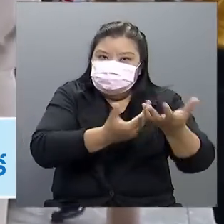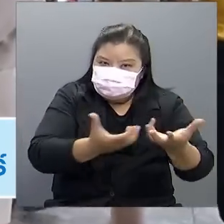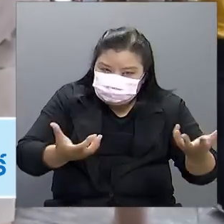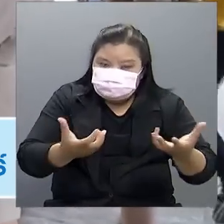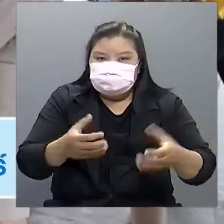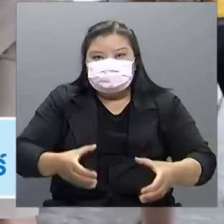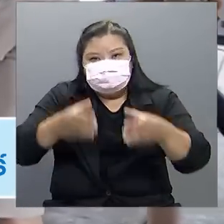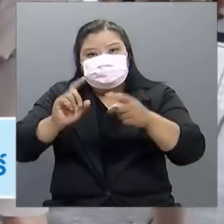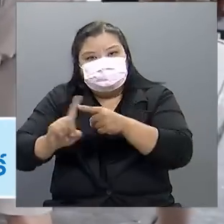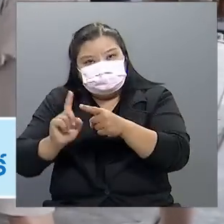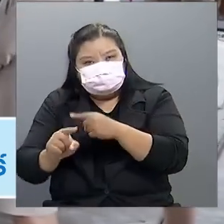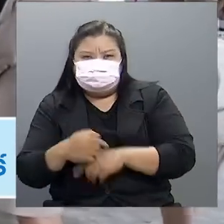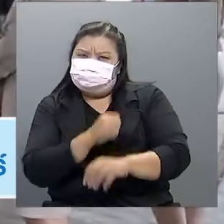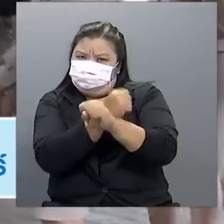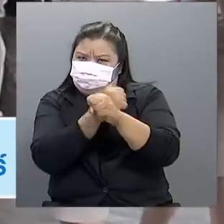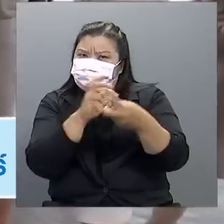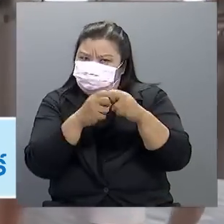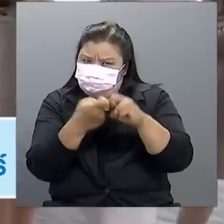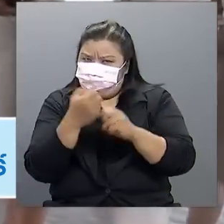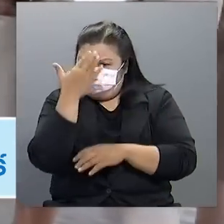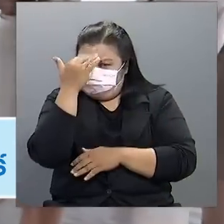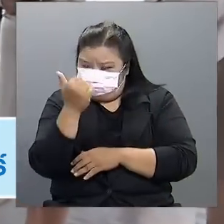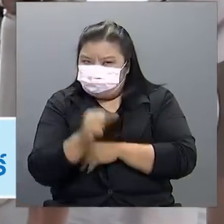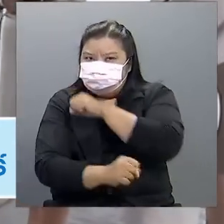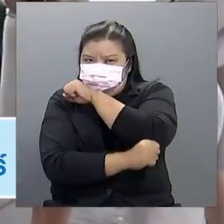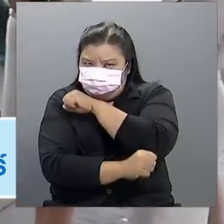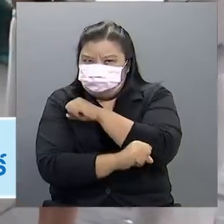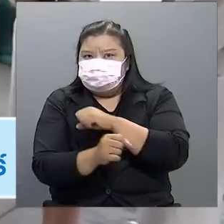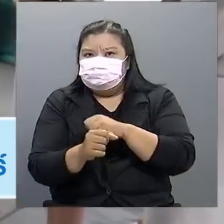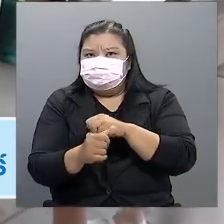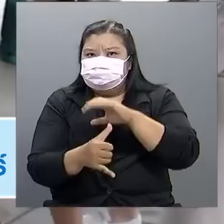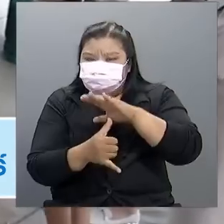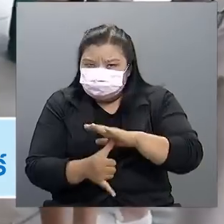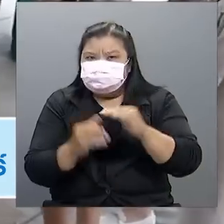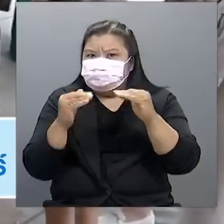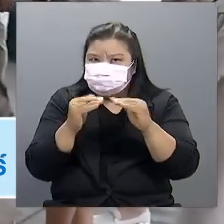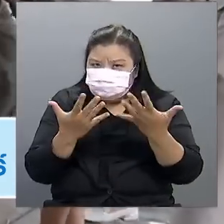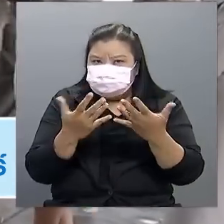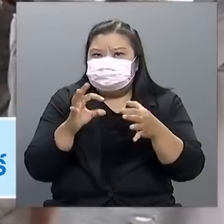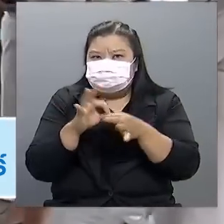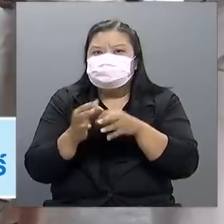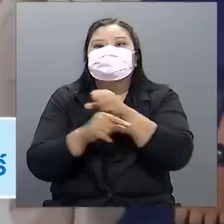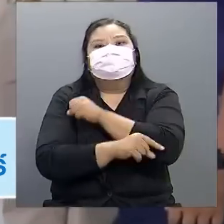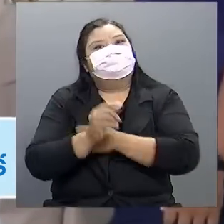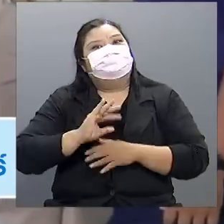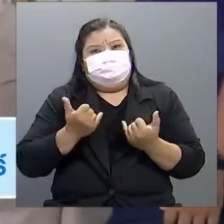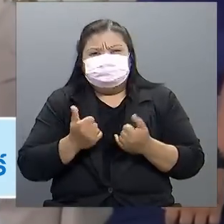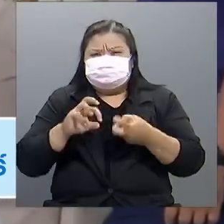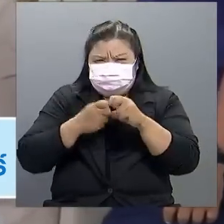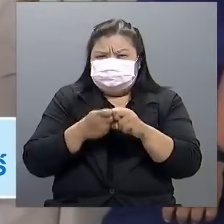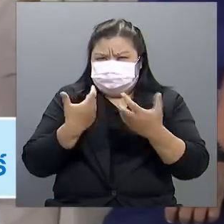ารถูกเอารดเอาเปรีบของประชาชนในช่วงสถนการพลังงานและก็ค่าของคิที่มันสูงแบบนี้นะคะ